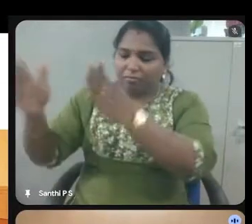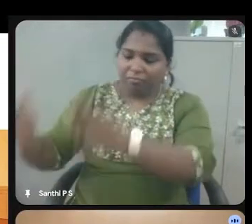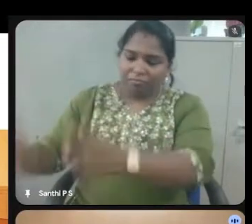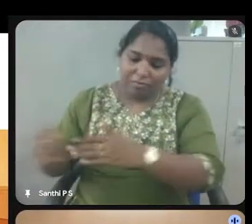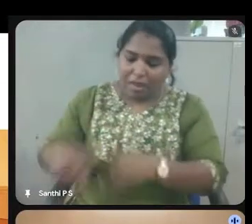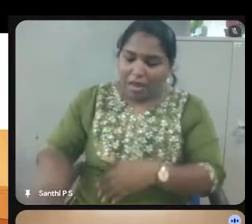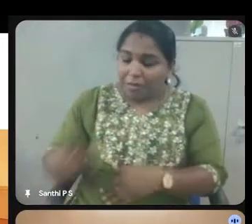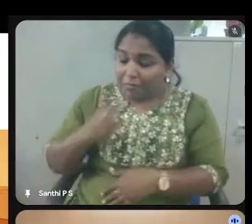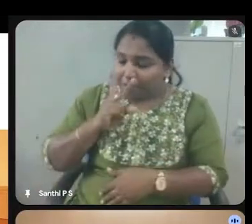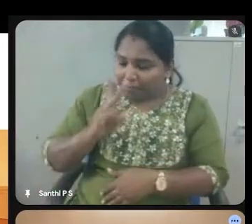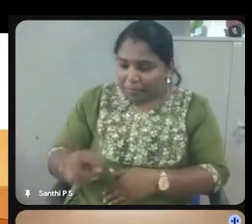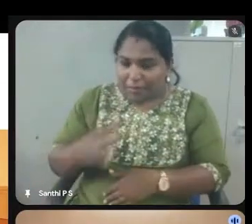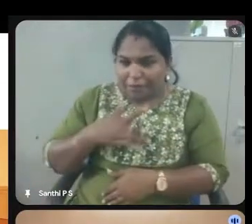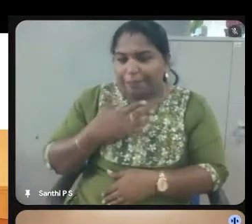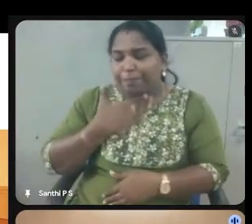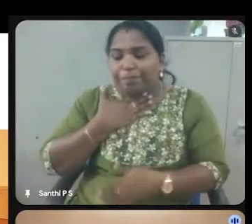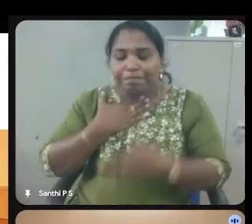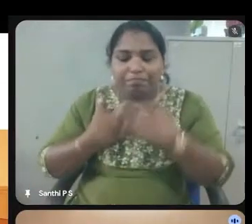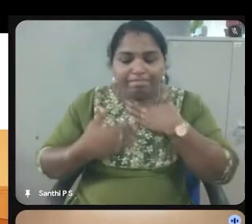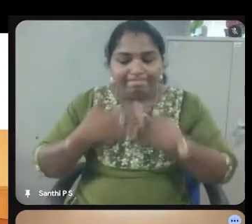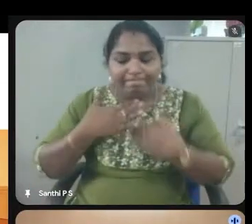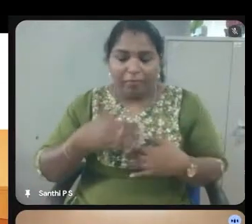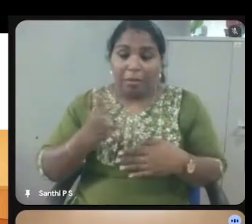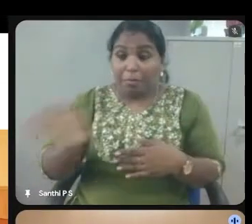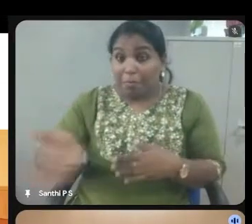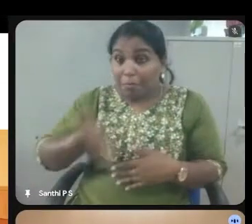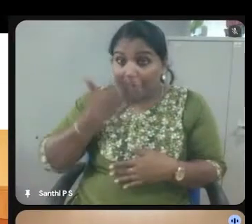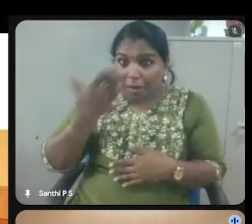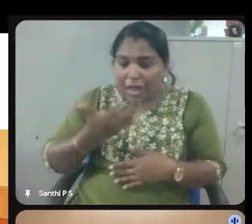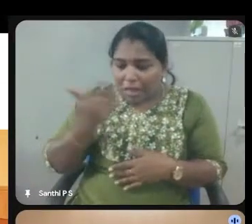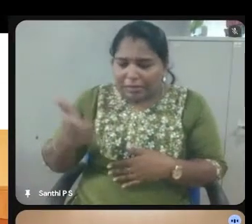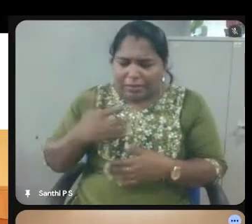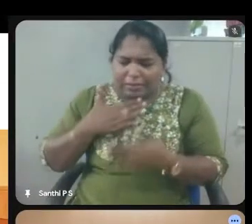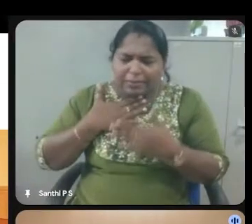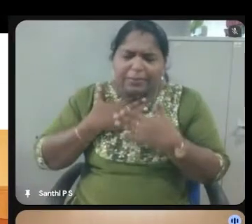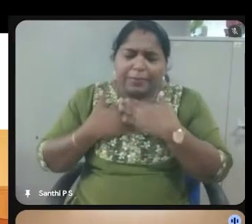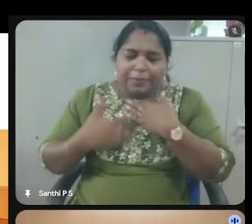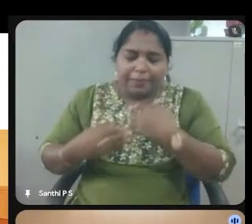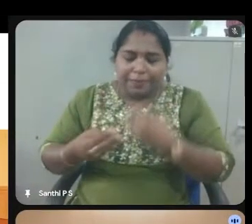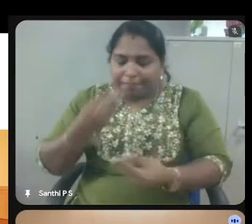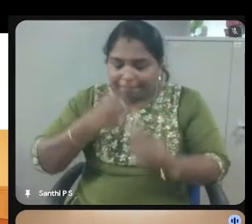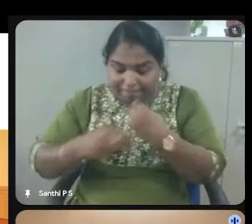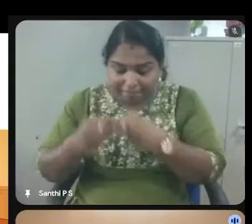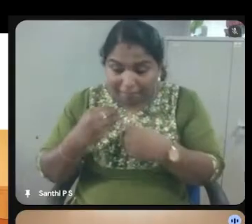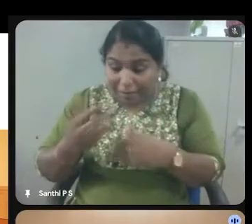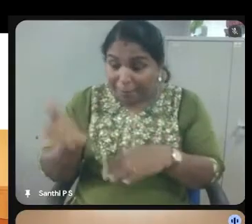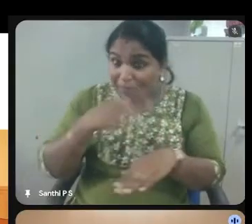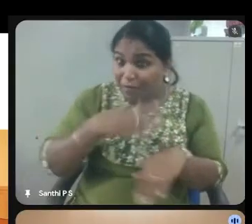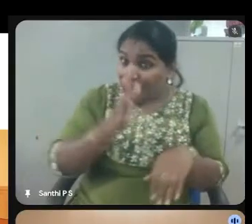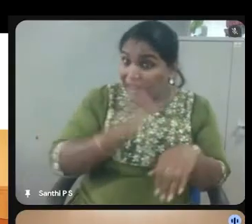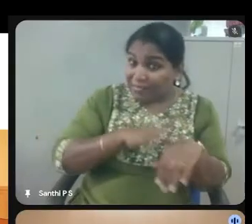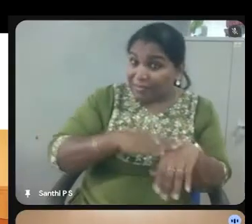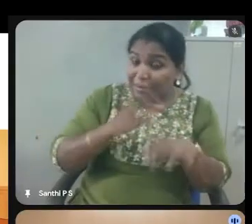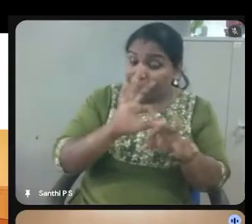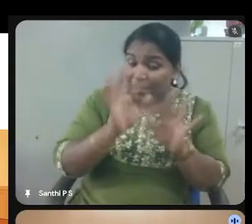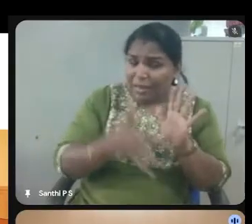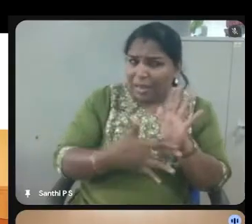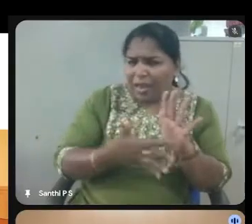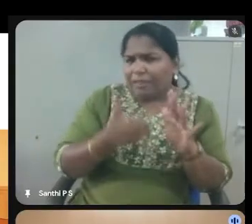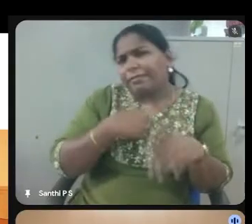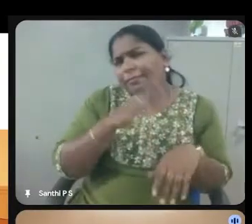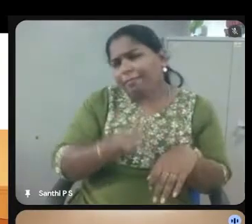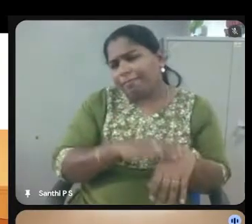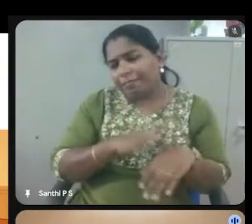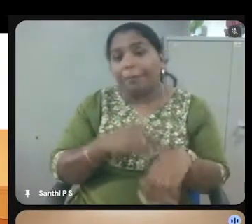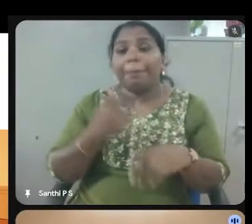അത് കഴിക്കാനുള്ള കൊതി തോന്നും ഇല്ലേ? പിന്നെ അതിന് മണം അടിക്കുമ്പോൾ എനിക്ക് അത് കഴിക്കണമെന്ന് തോന്നും. പിന്നെ നേരത്തെ കഴിച്ച ടേസ്റ്റിന്റെ ഒരു ഓർമ്മ അല്ലെ? ഇങ്ങനെ നമ്മൾ പല